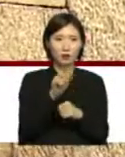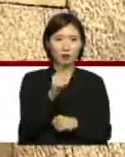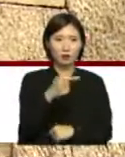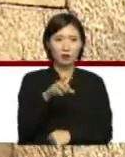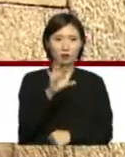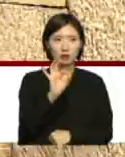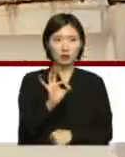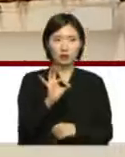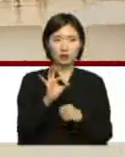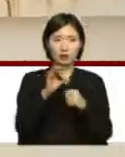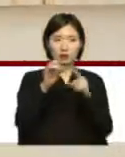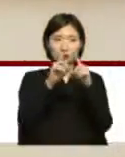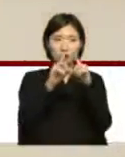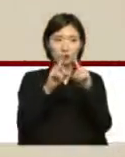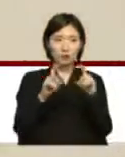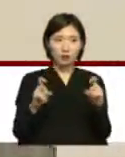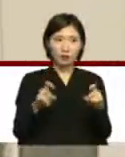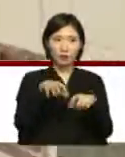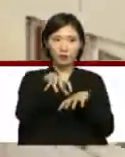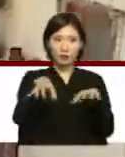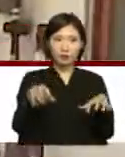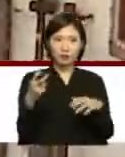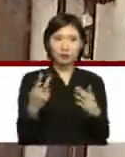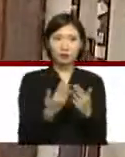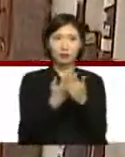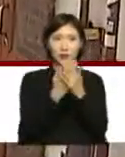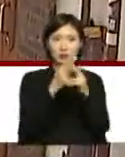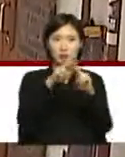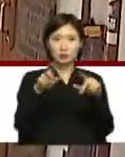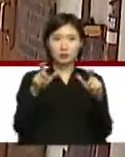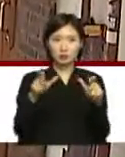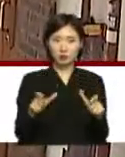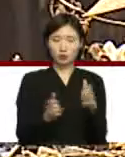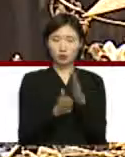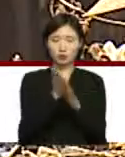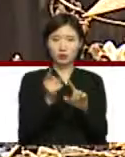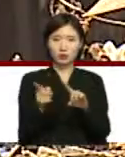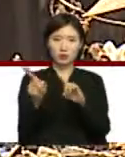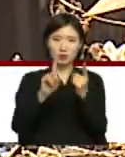주변 성곽마을과 재개발 해제 지역의 도시재생도 민선 7기 내